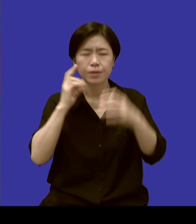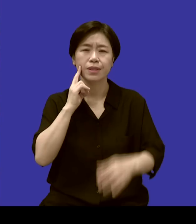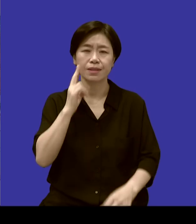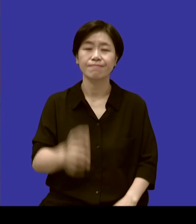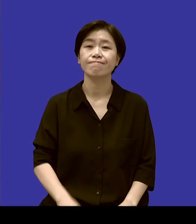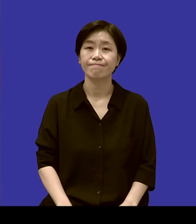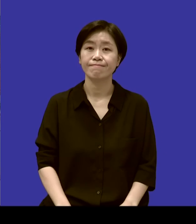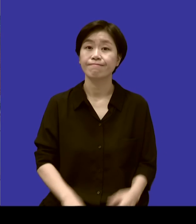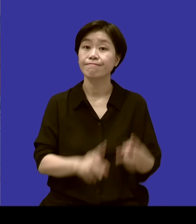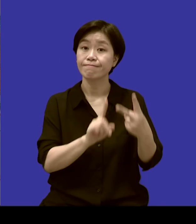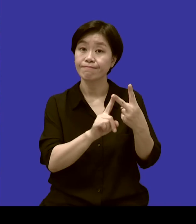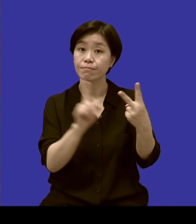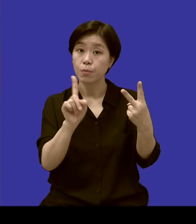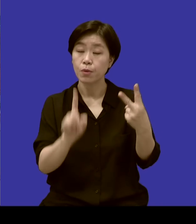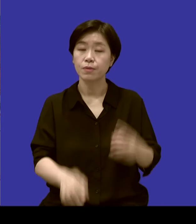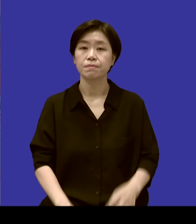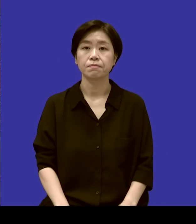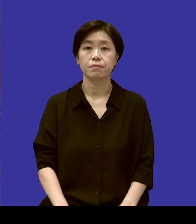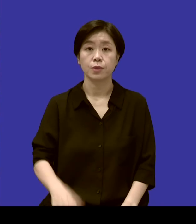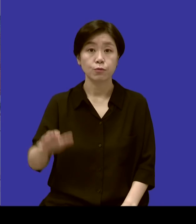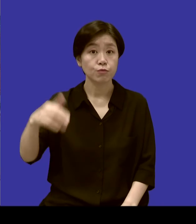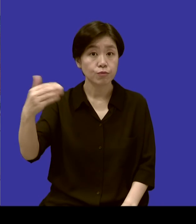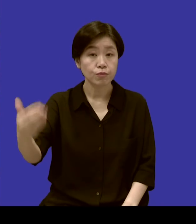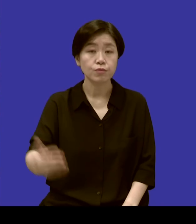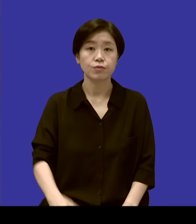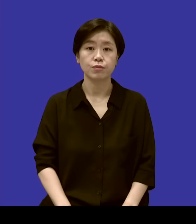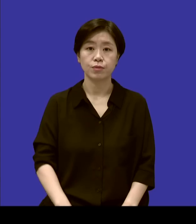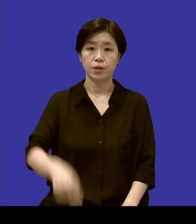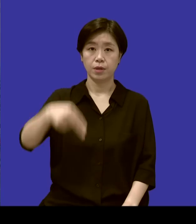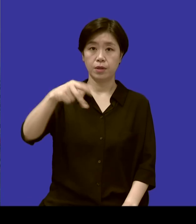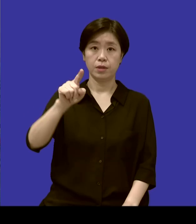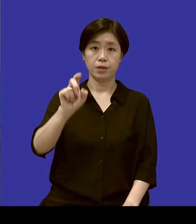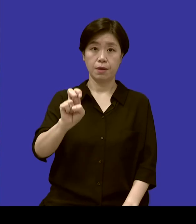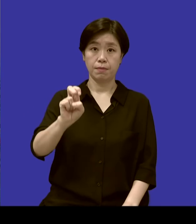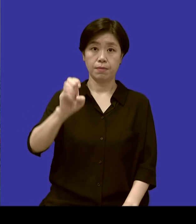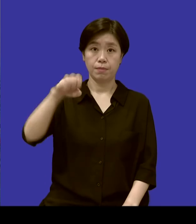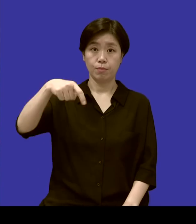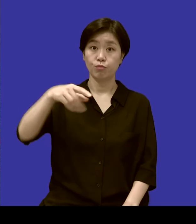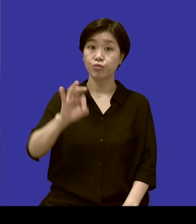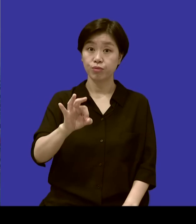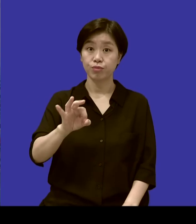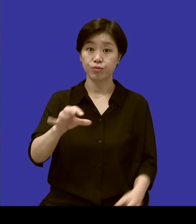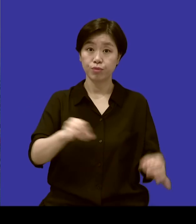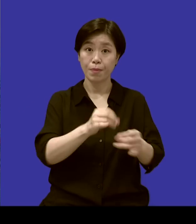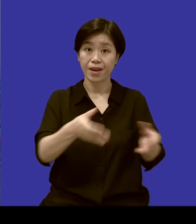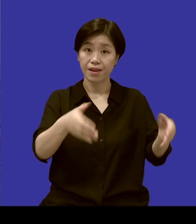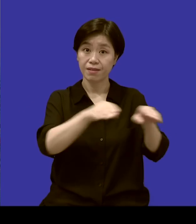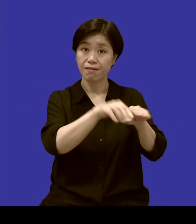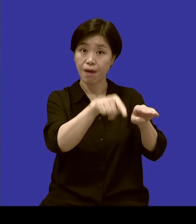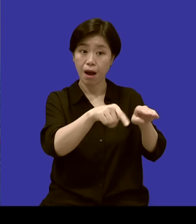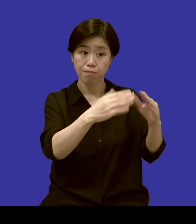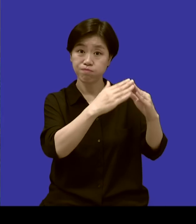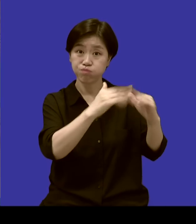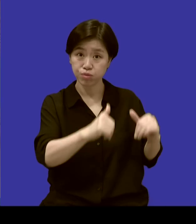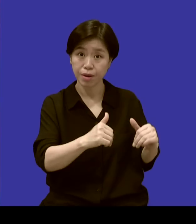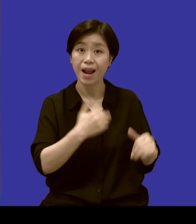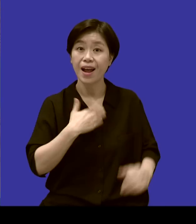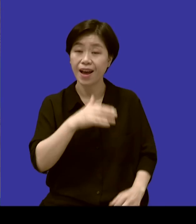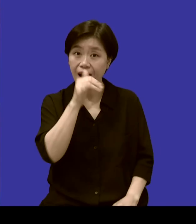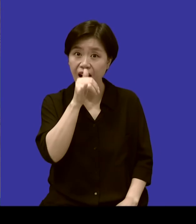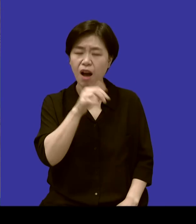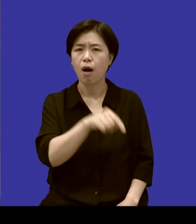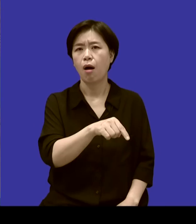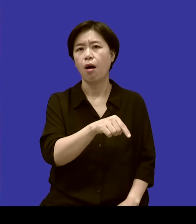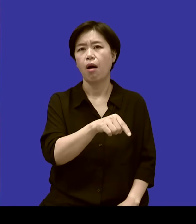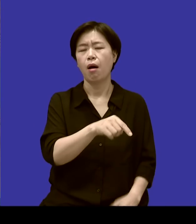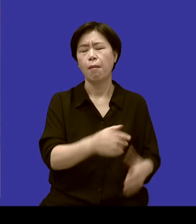또 바로 좀 얼마 있다가 네. 삼풍백화점이 무너지는 사고가 있었잖아요. 맞아요. 그래서 그때는 제가 드라마